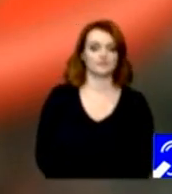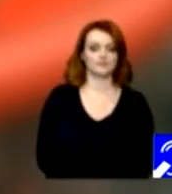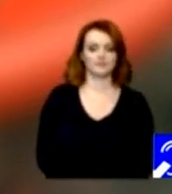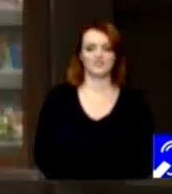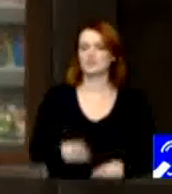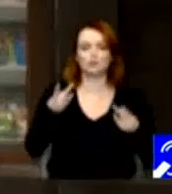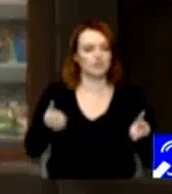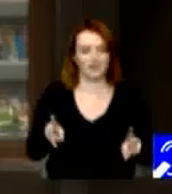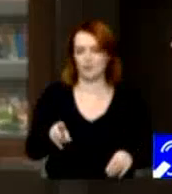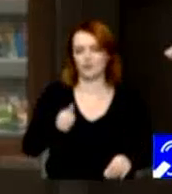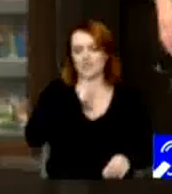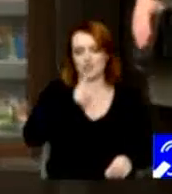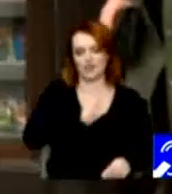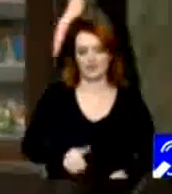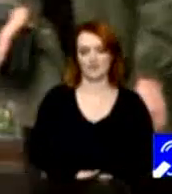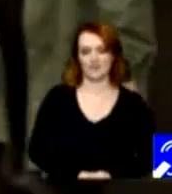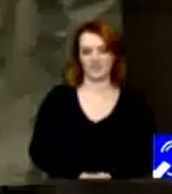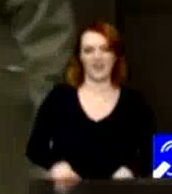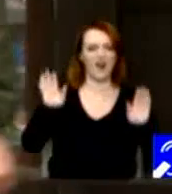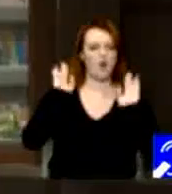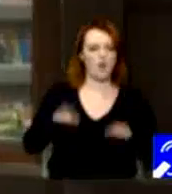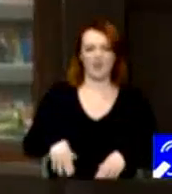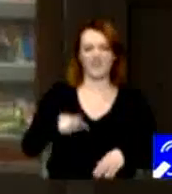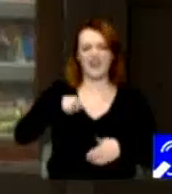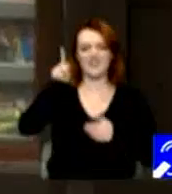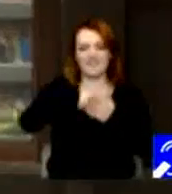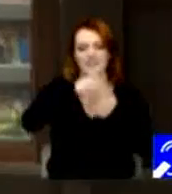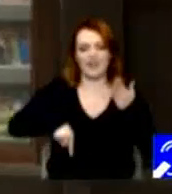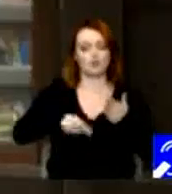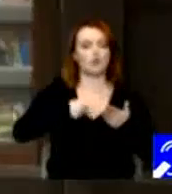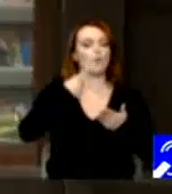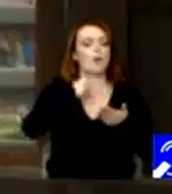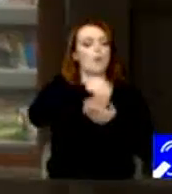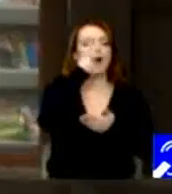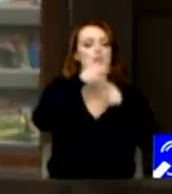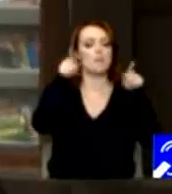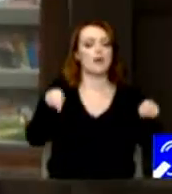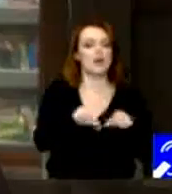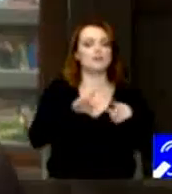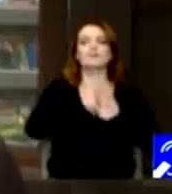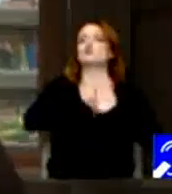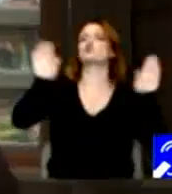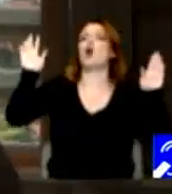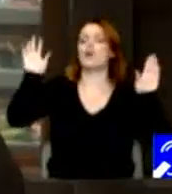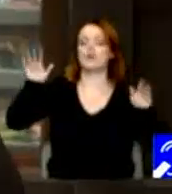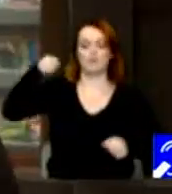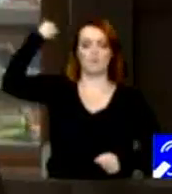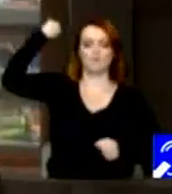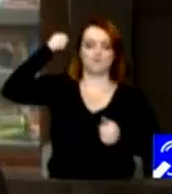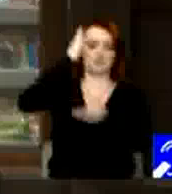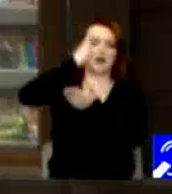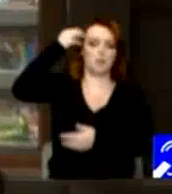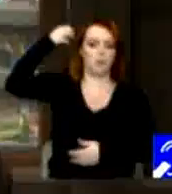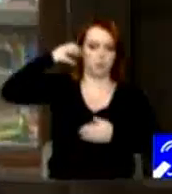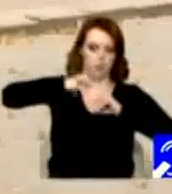vă puneți la încercarea eo iluzie că poți să cumperi un bilet și este în București peste noapte toate reclamele de prieteni în zona asta impună în oameni dar